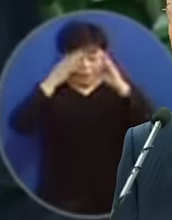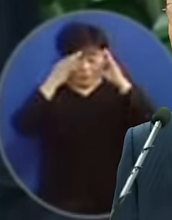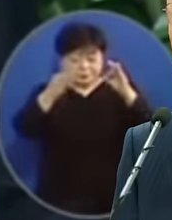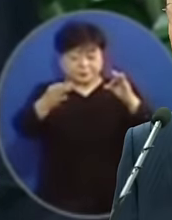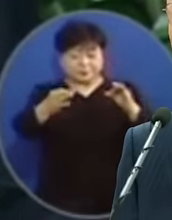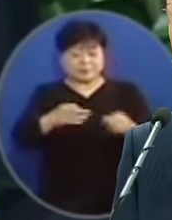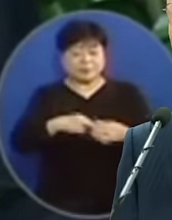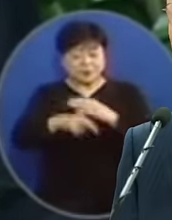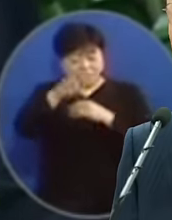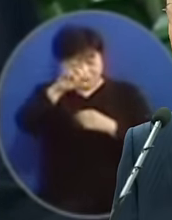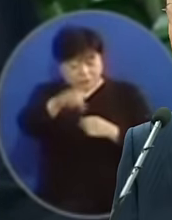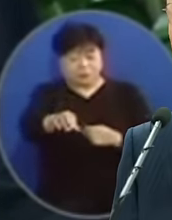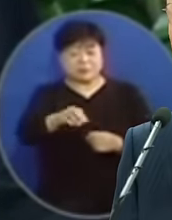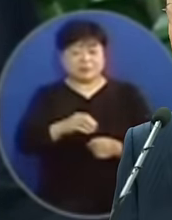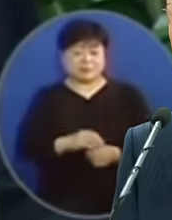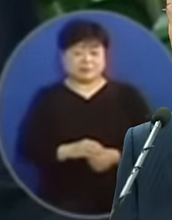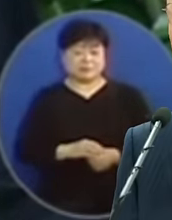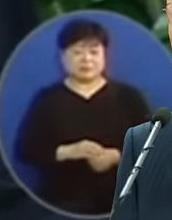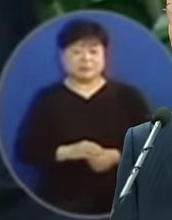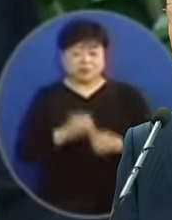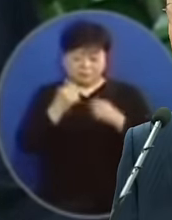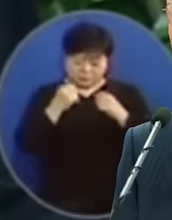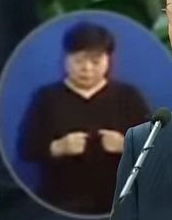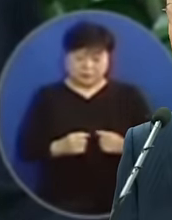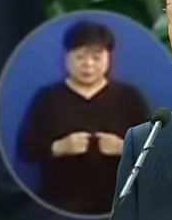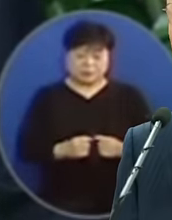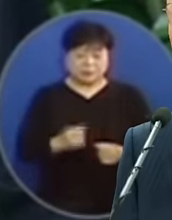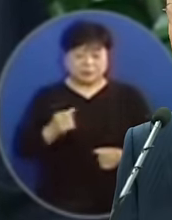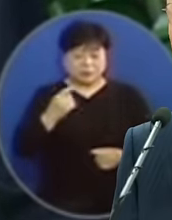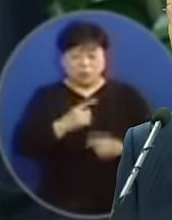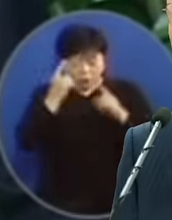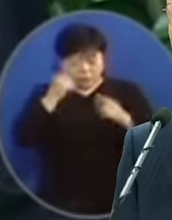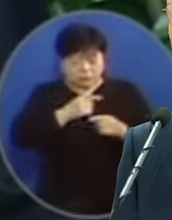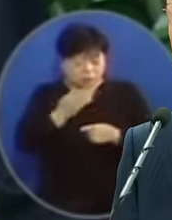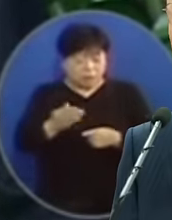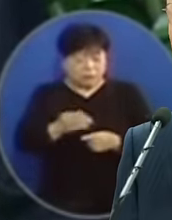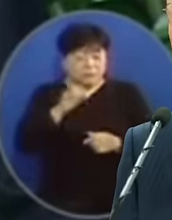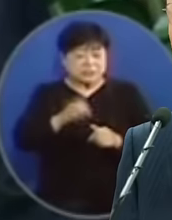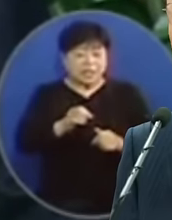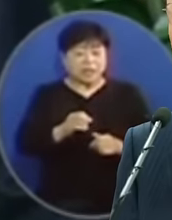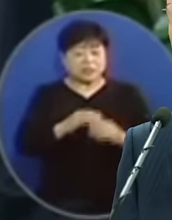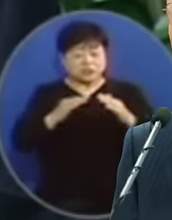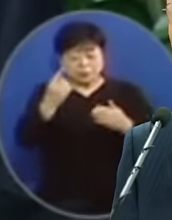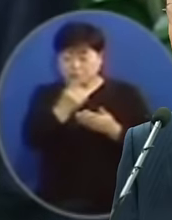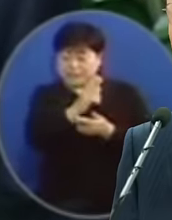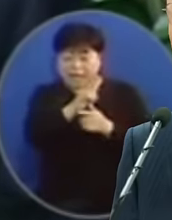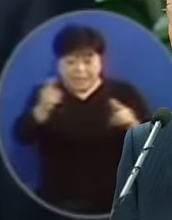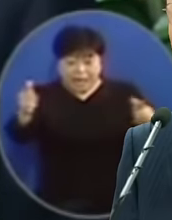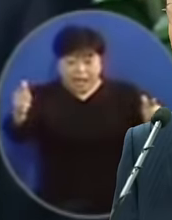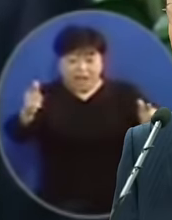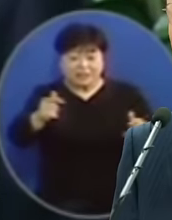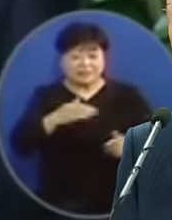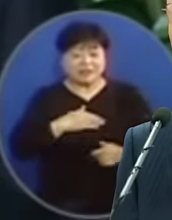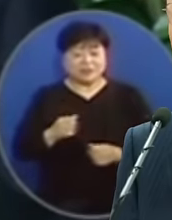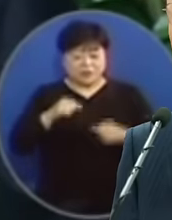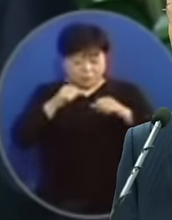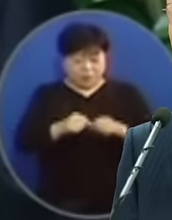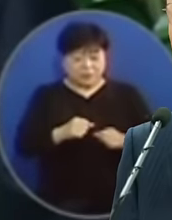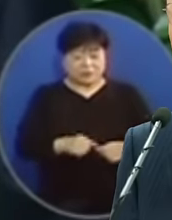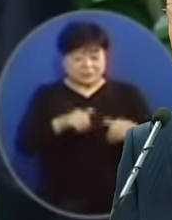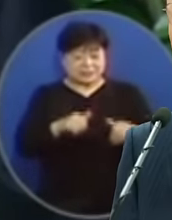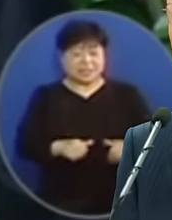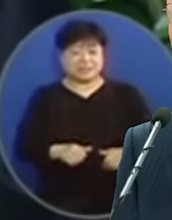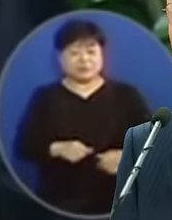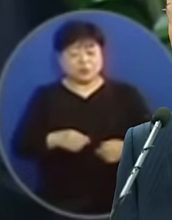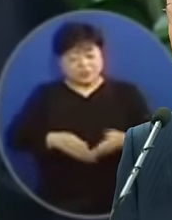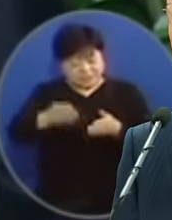나의 피난처라고 지원자로 거처를 삼으므로 화가 내가 미치지 못하며 재앙이 내 장막에 이르지 못하리니 이는 제가 너를 위하여 그 사자를 보면서 너의